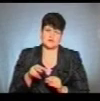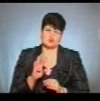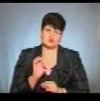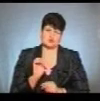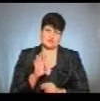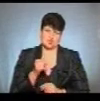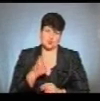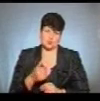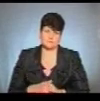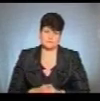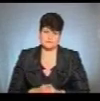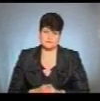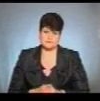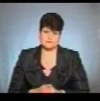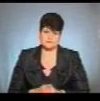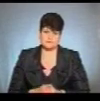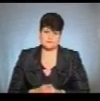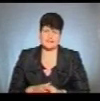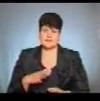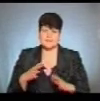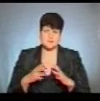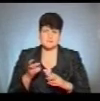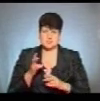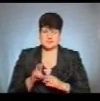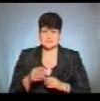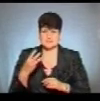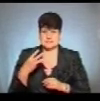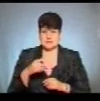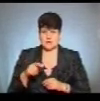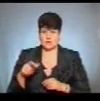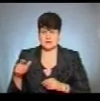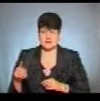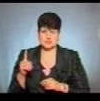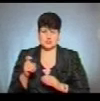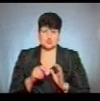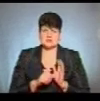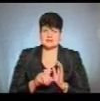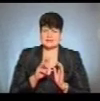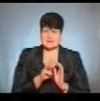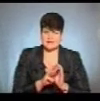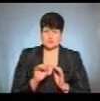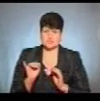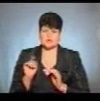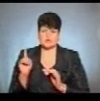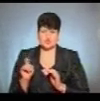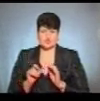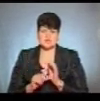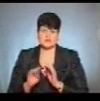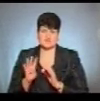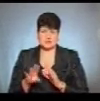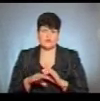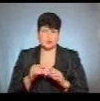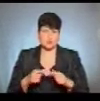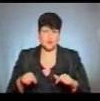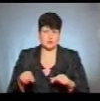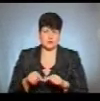році. На тренінг прийшли близько 30 людей із 163-го і 164-го виборчих